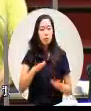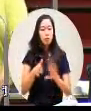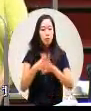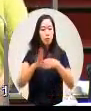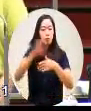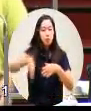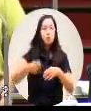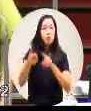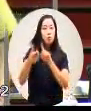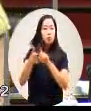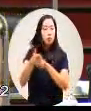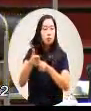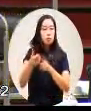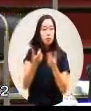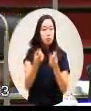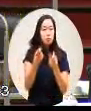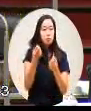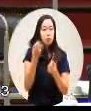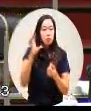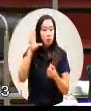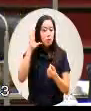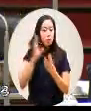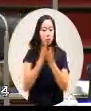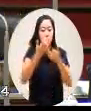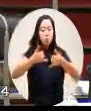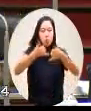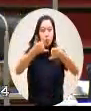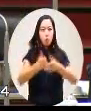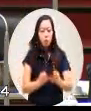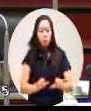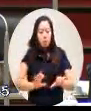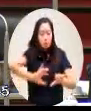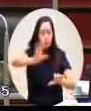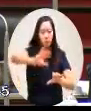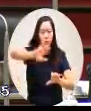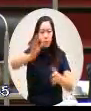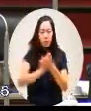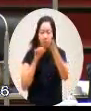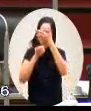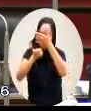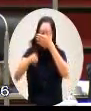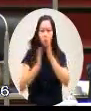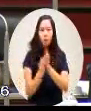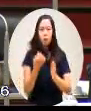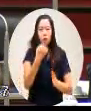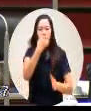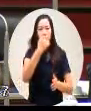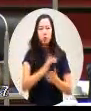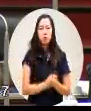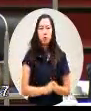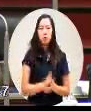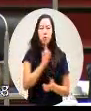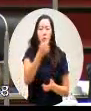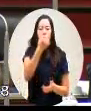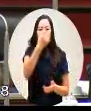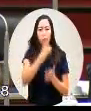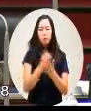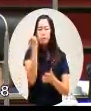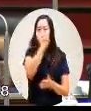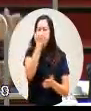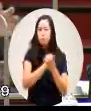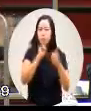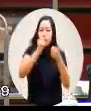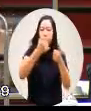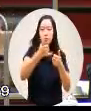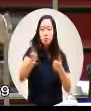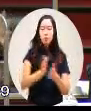过这个报道，伊嘛个网络一打哭，哭讲我的嘴脸，讲我是落恶这个议员。